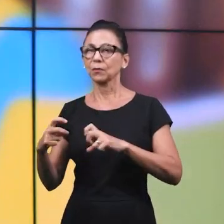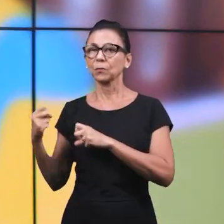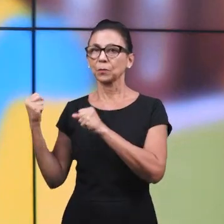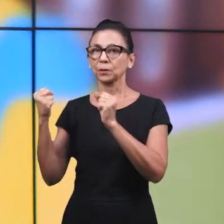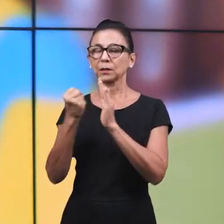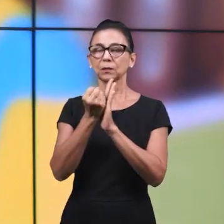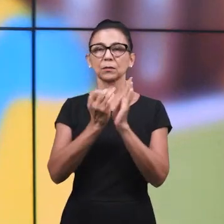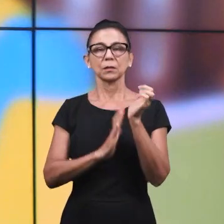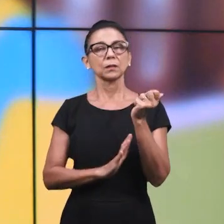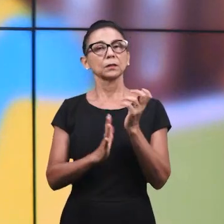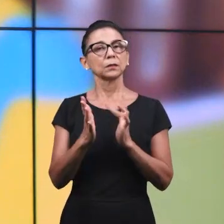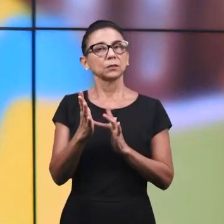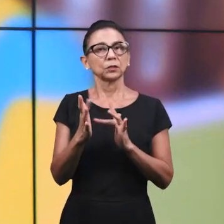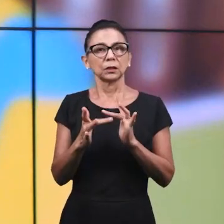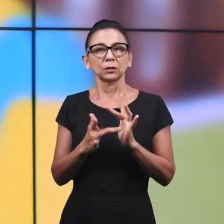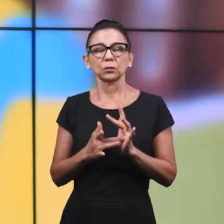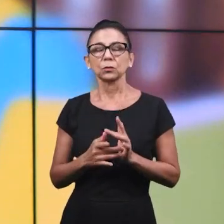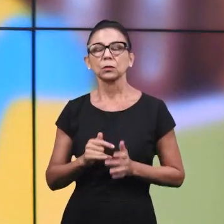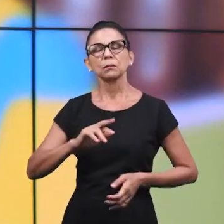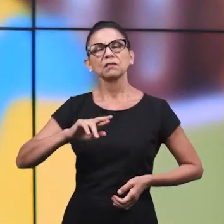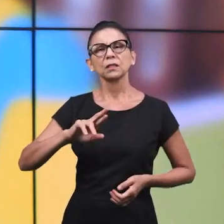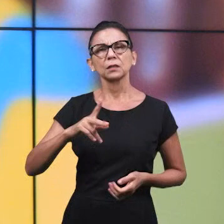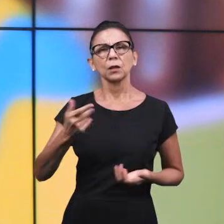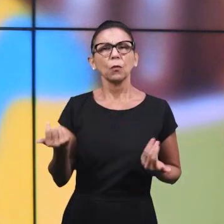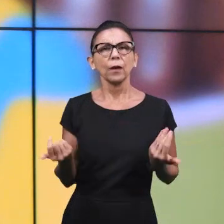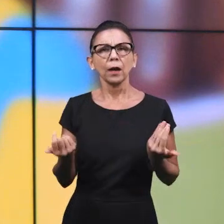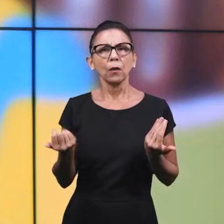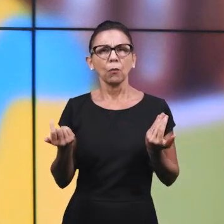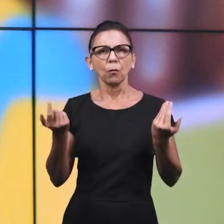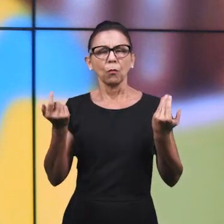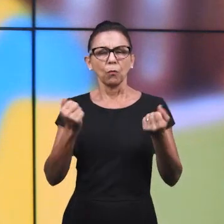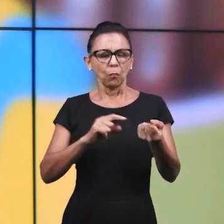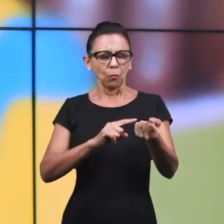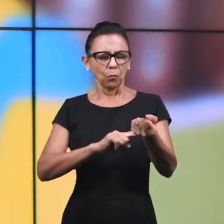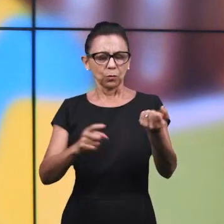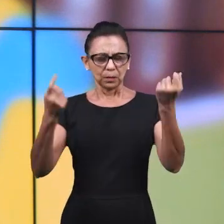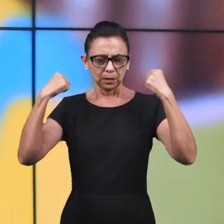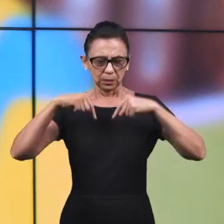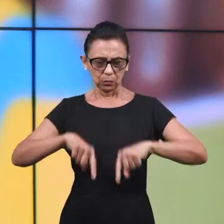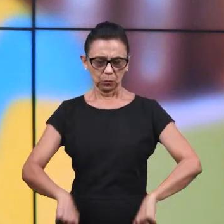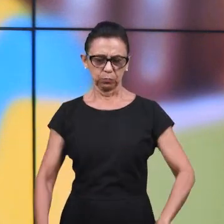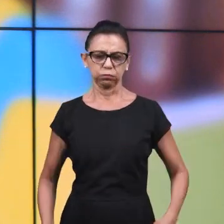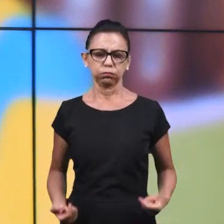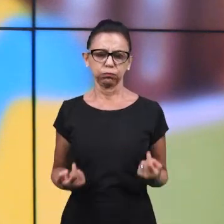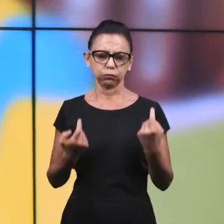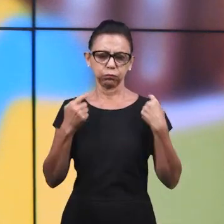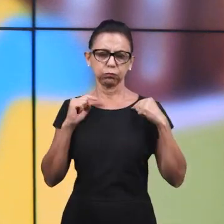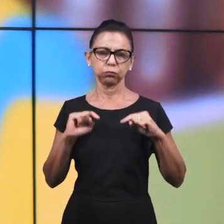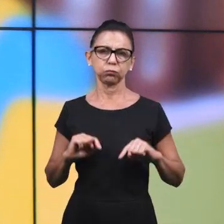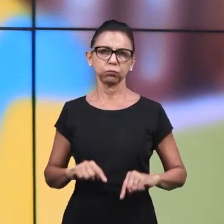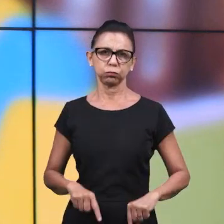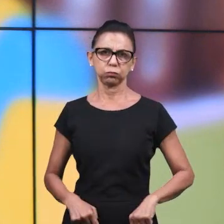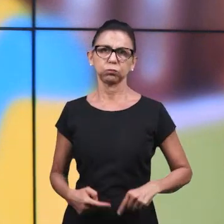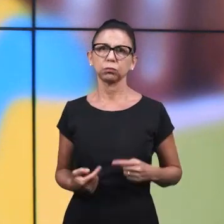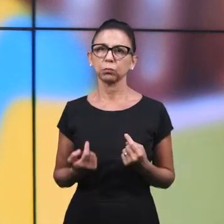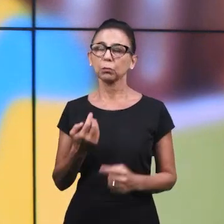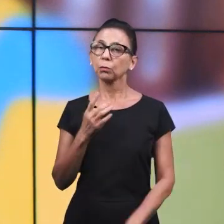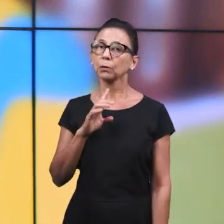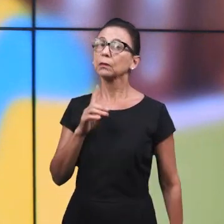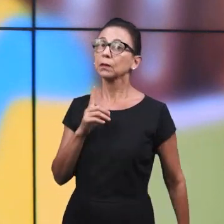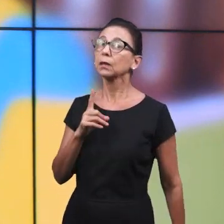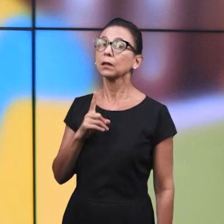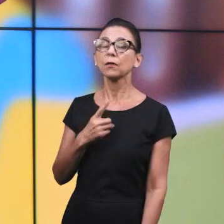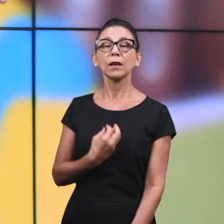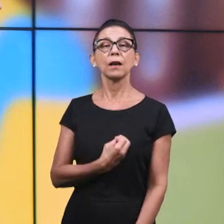enfants, quand nous prions par le sang de Jésus, ce n'est pas le sang biologique et matériel quand nous voyons, quand